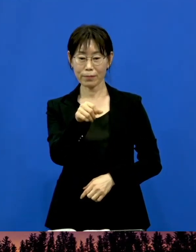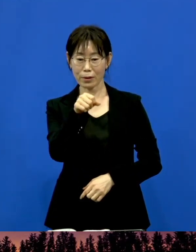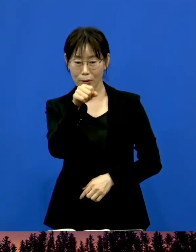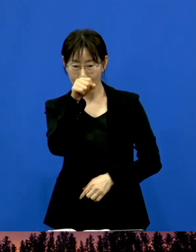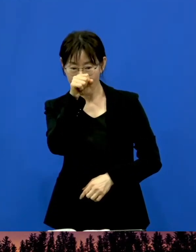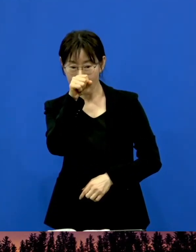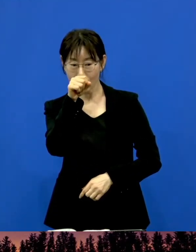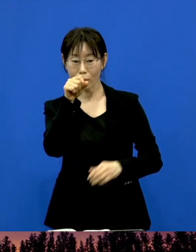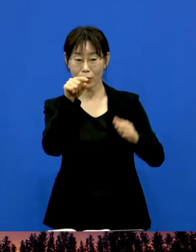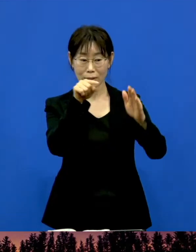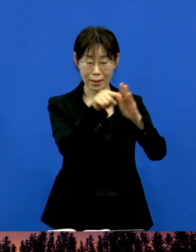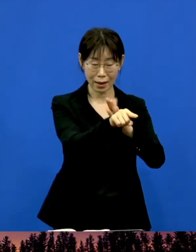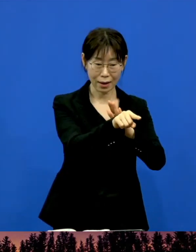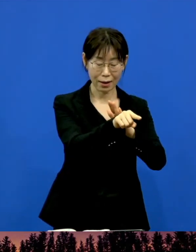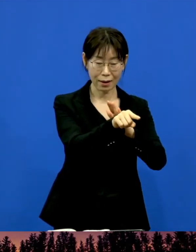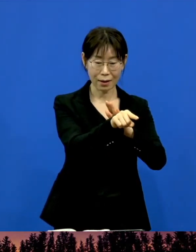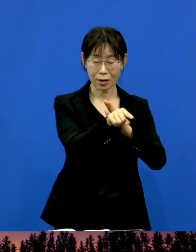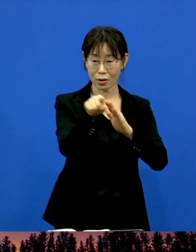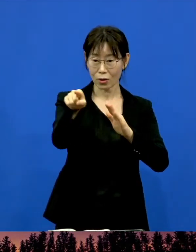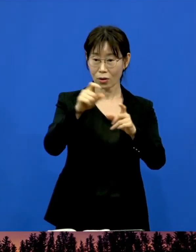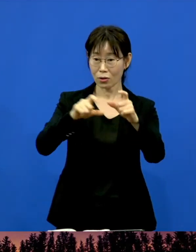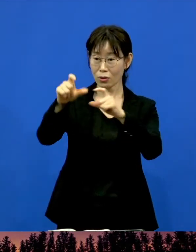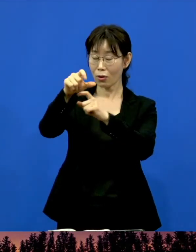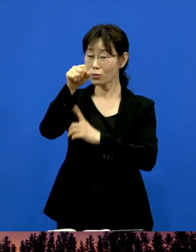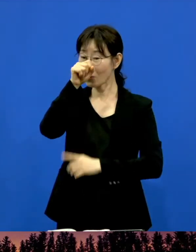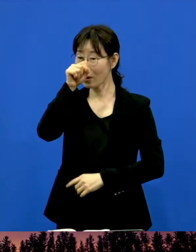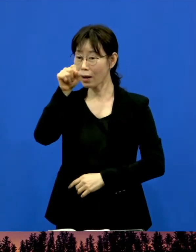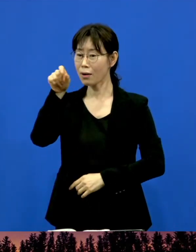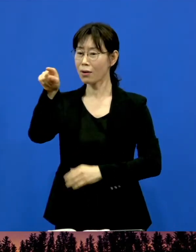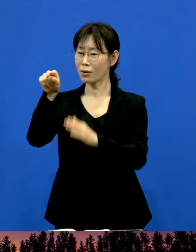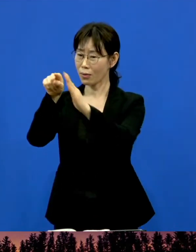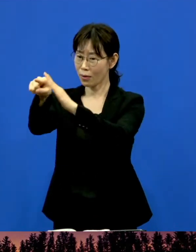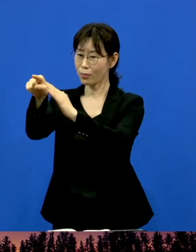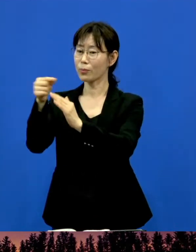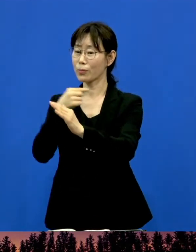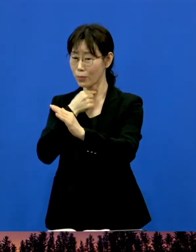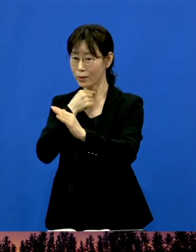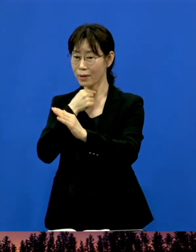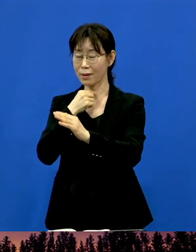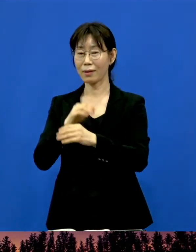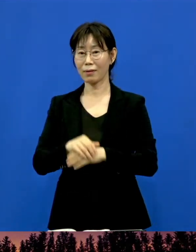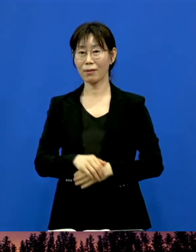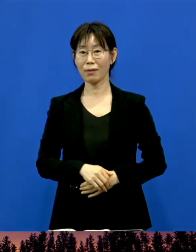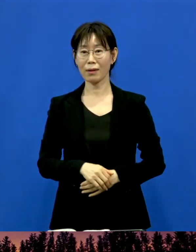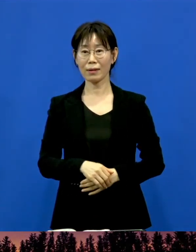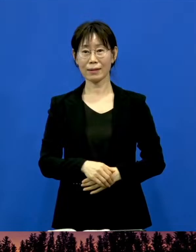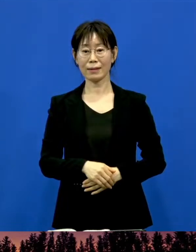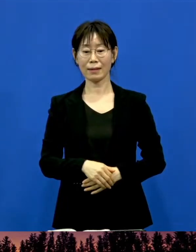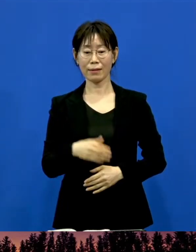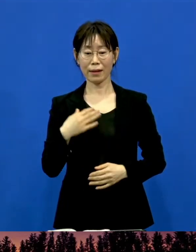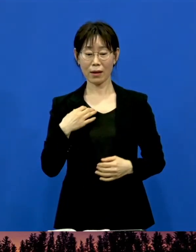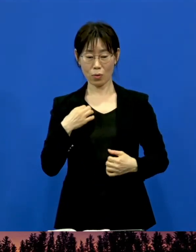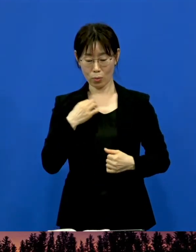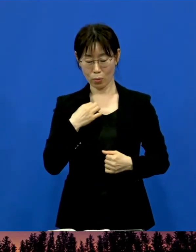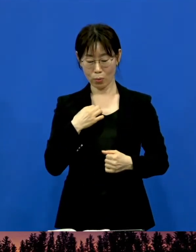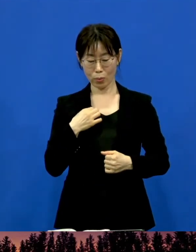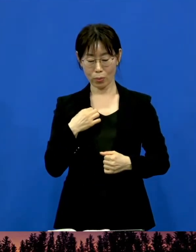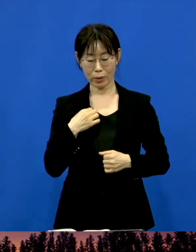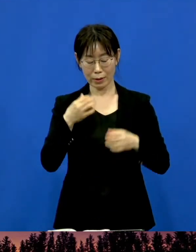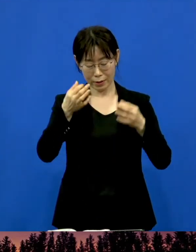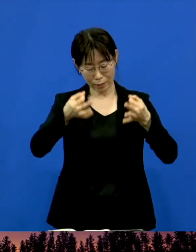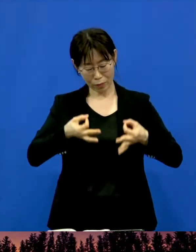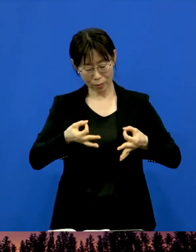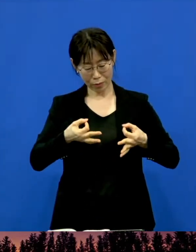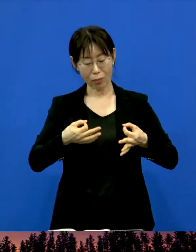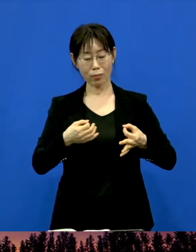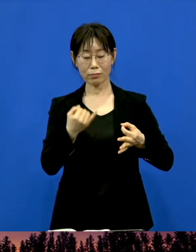누군가 이런 멋있는 옷을 입고 있으면 욕구가 생기는 거예요. 혼자 집에 있어서 못 하는데 나와서 딱 이래가지고 시내 다 건너는데